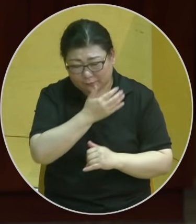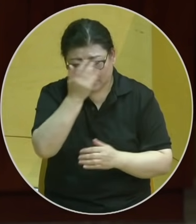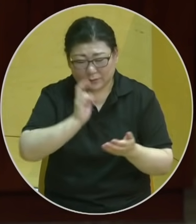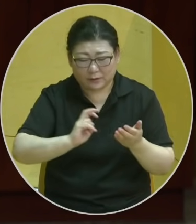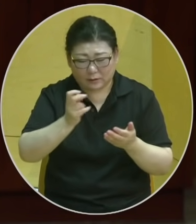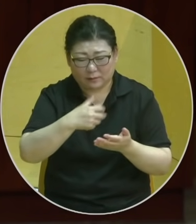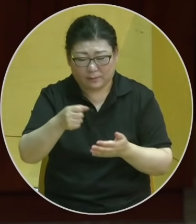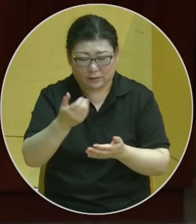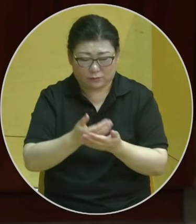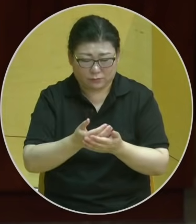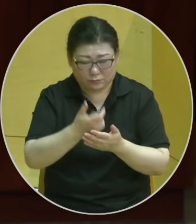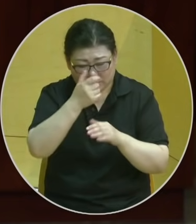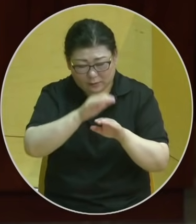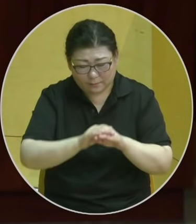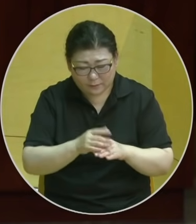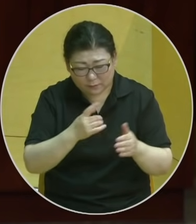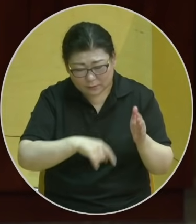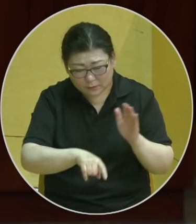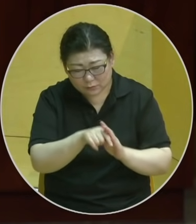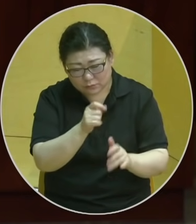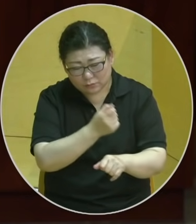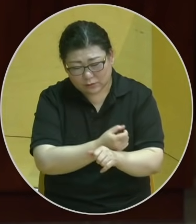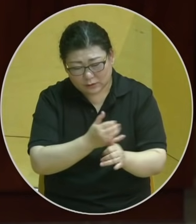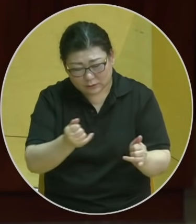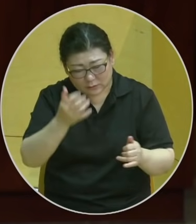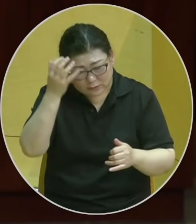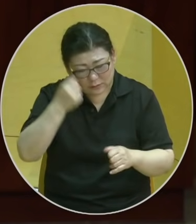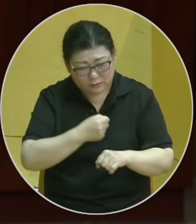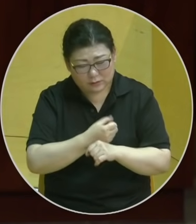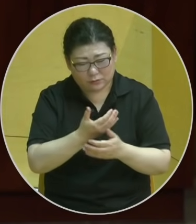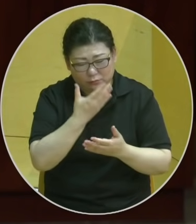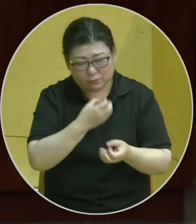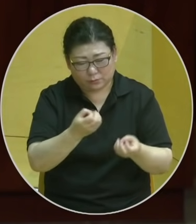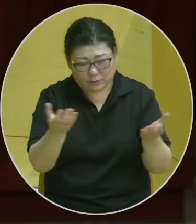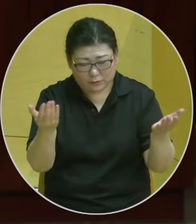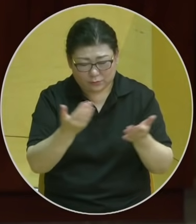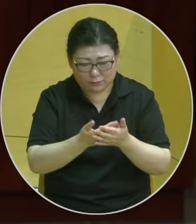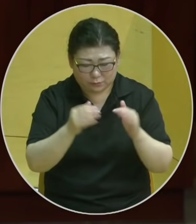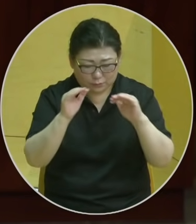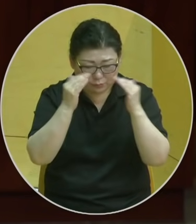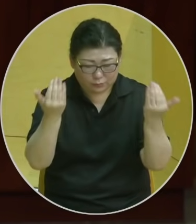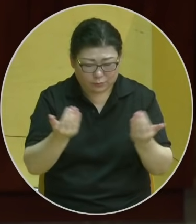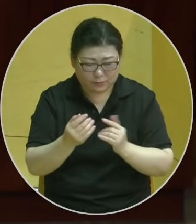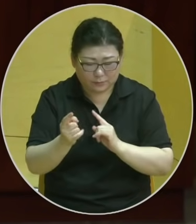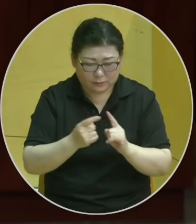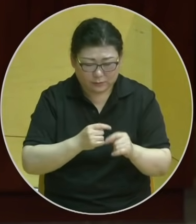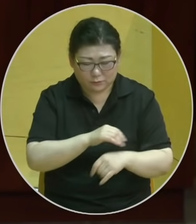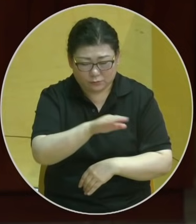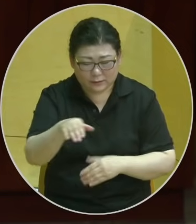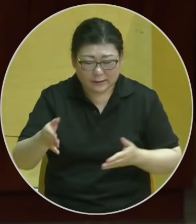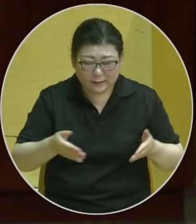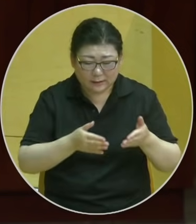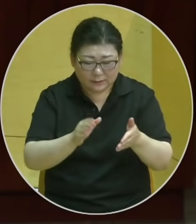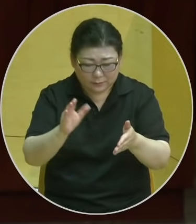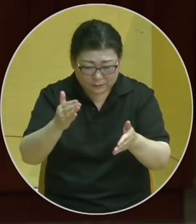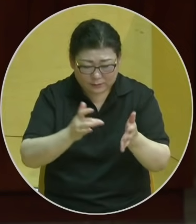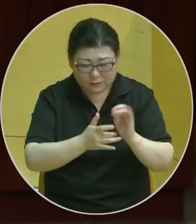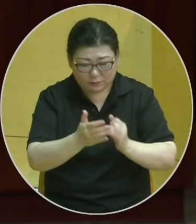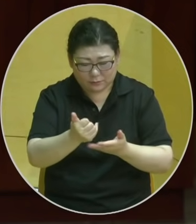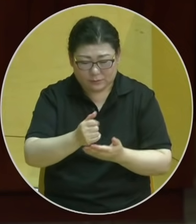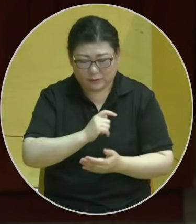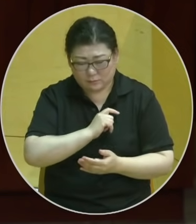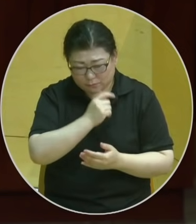수고하시는 성도들을 주님 기억하시고 축복하여 주시옵소서. 이 모든 말씀 우리의 길이 되시는 예수님의